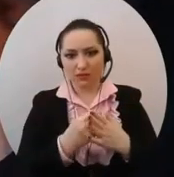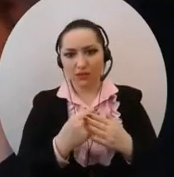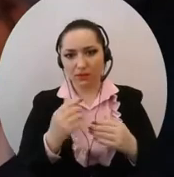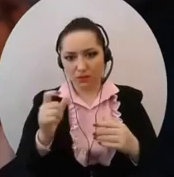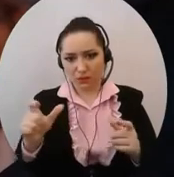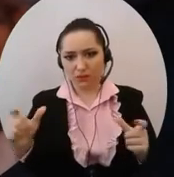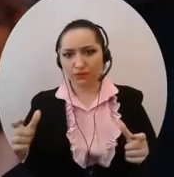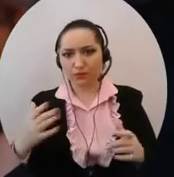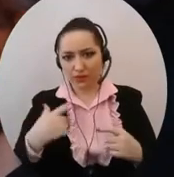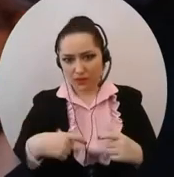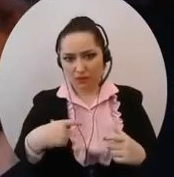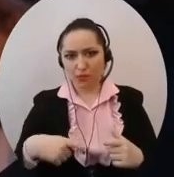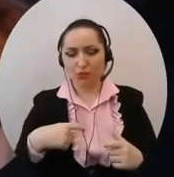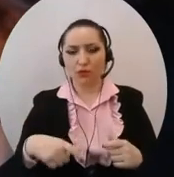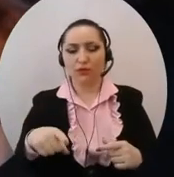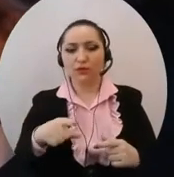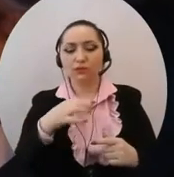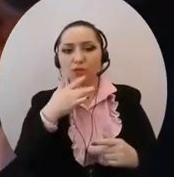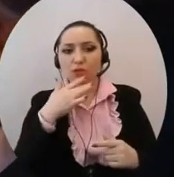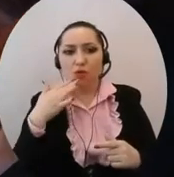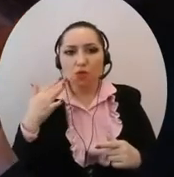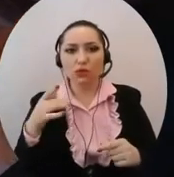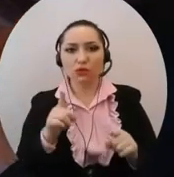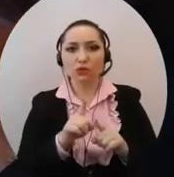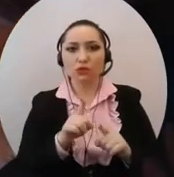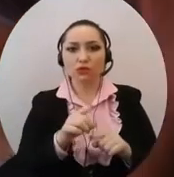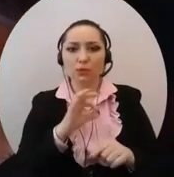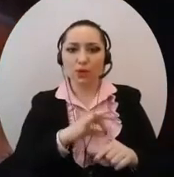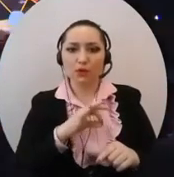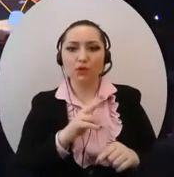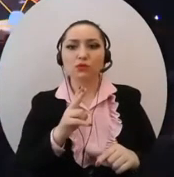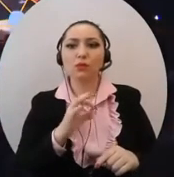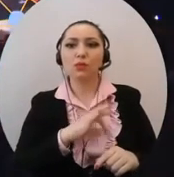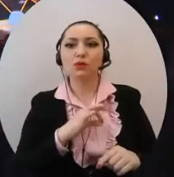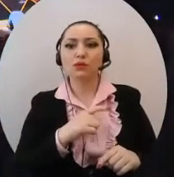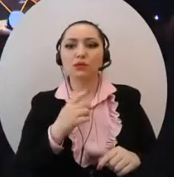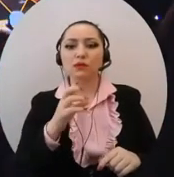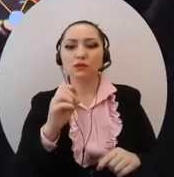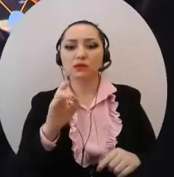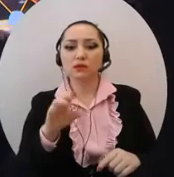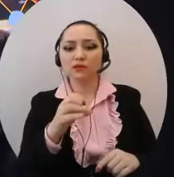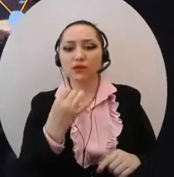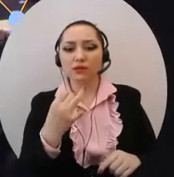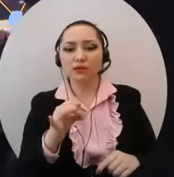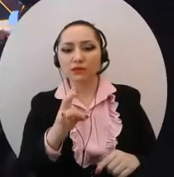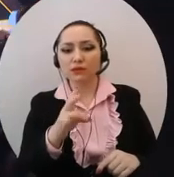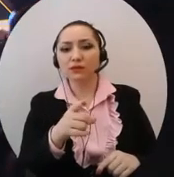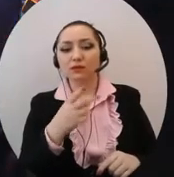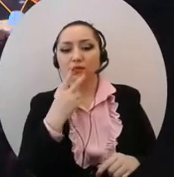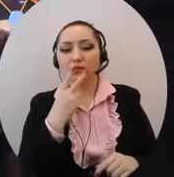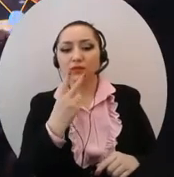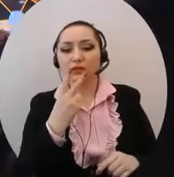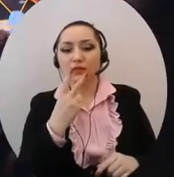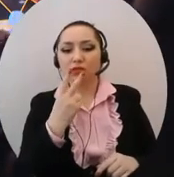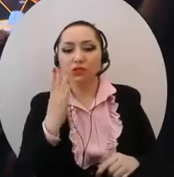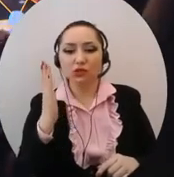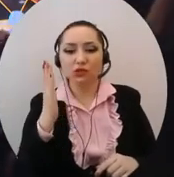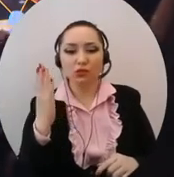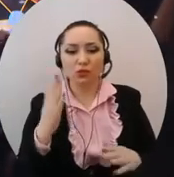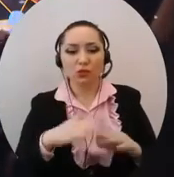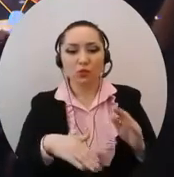Наверное, вы многие. Скажите, кто пользуется продукцией Greenway? Покажите руки! Я не вижу ваших рук! Вам нравятся